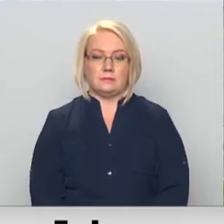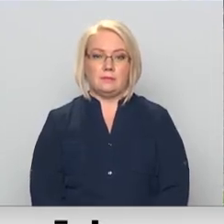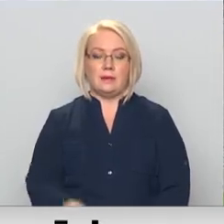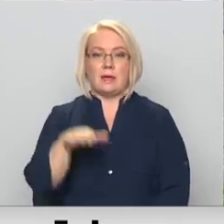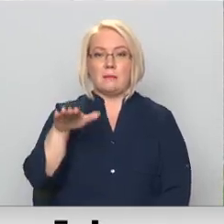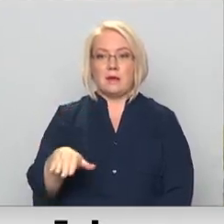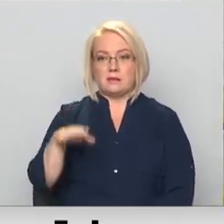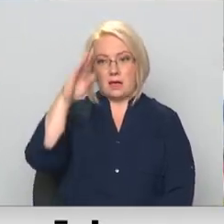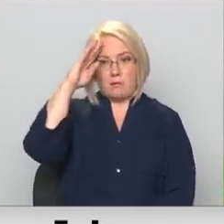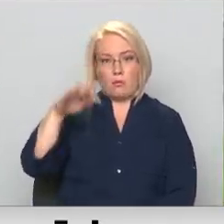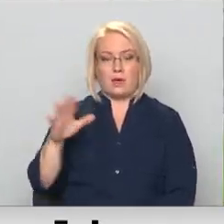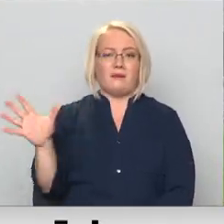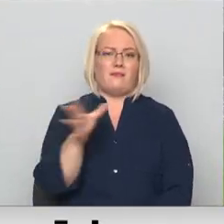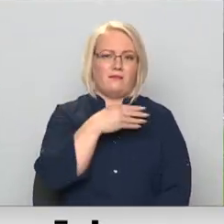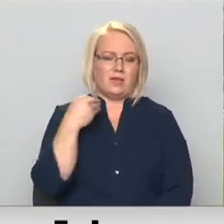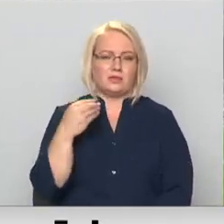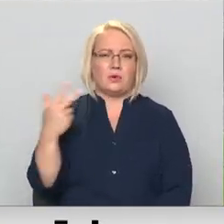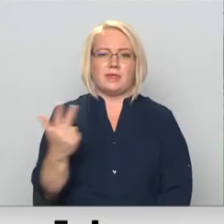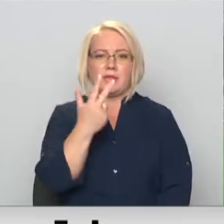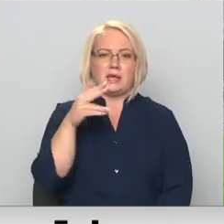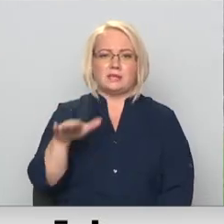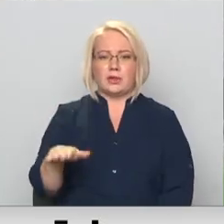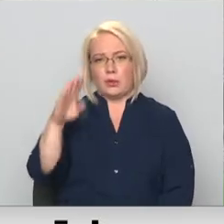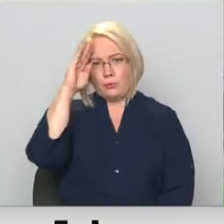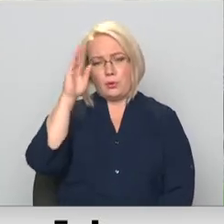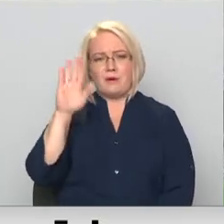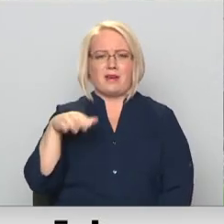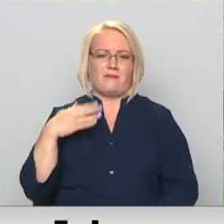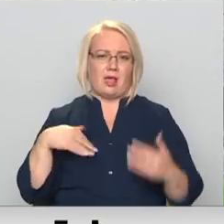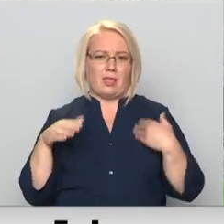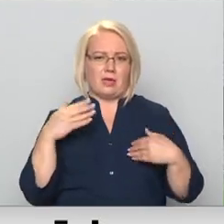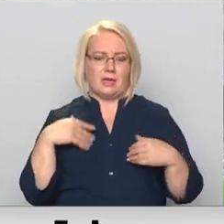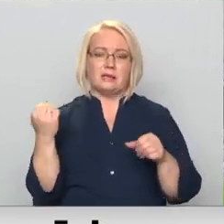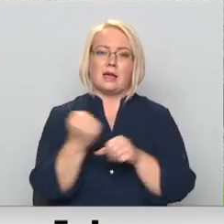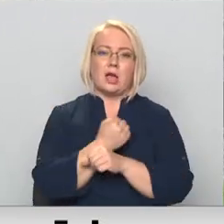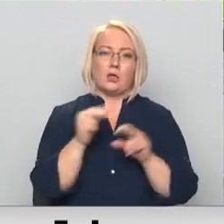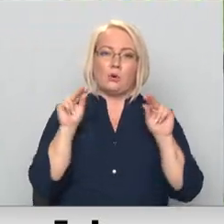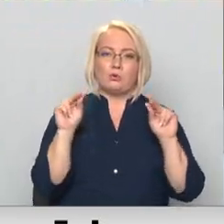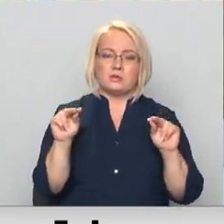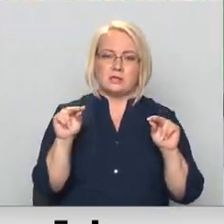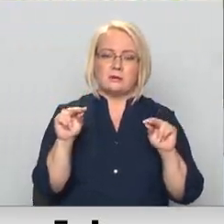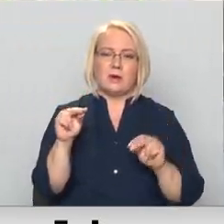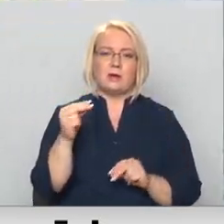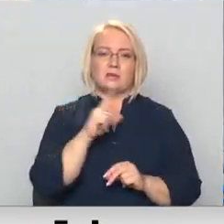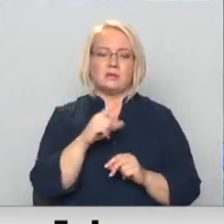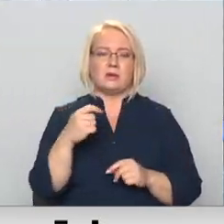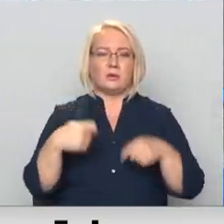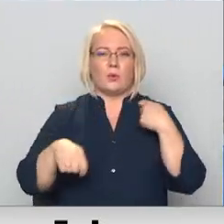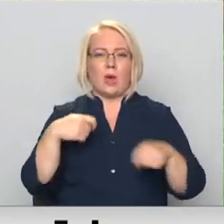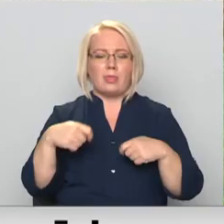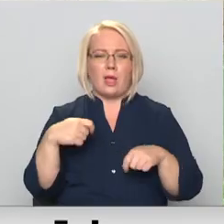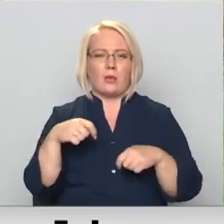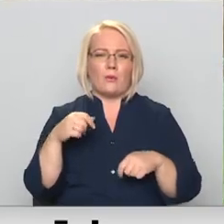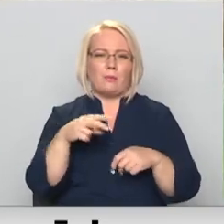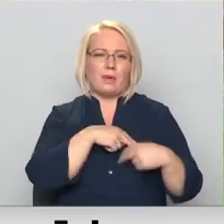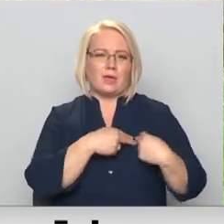Mazajam Parkeram ir viss, ko vien trīsgadīgs puika var vēlēties. Gan uzticams četrkājains rotaļbiedrs, kuru